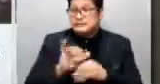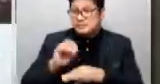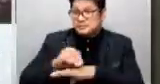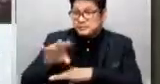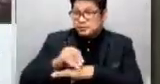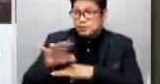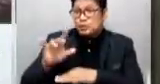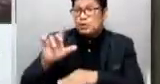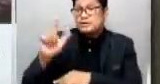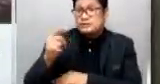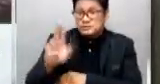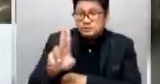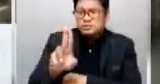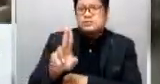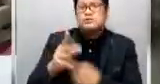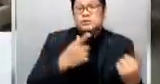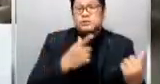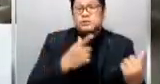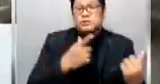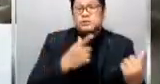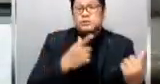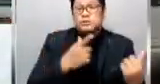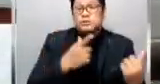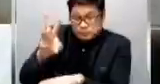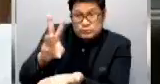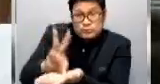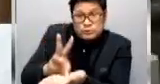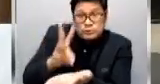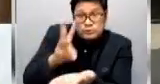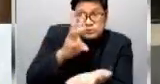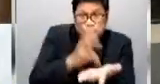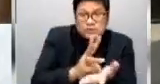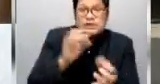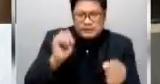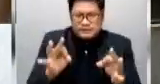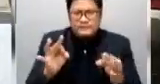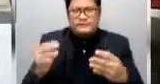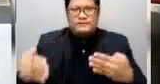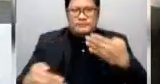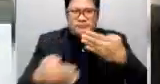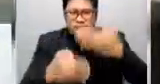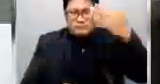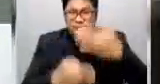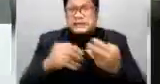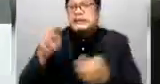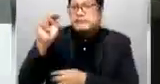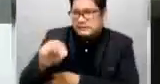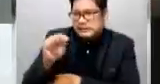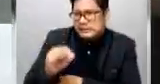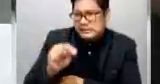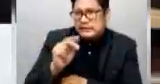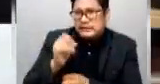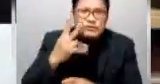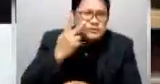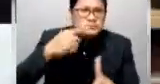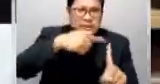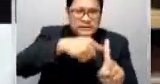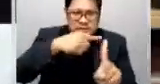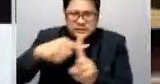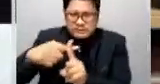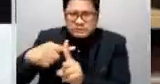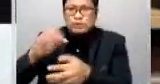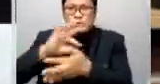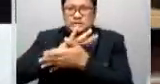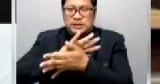na magpatupad ng localized lockdown kung kailangan at agapan ng isolation ng mga magpapositibo sa COVID-19. Tawagin na namin